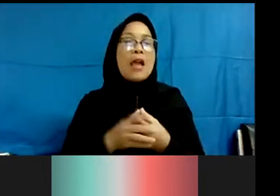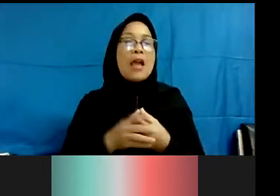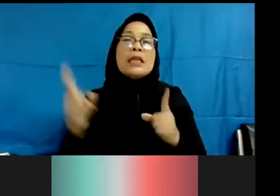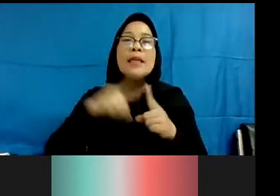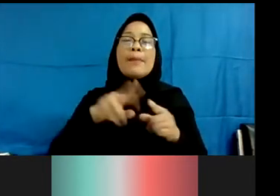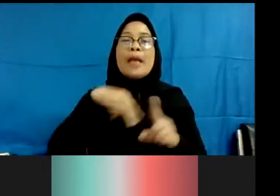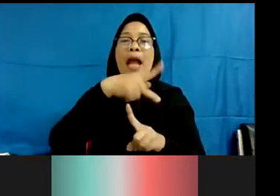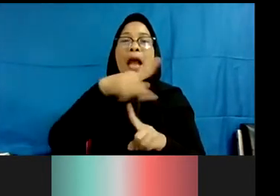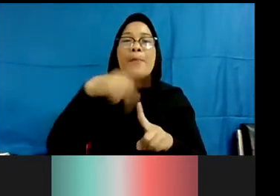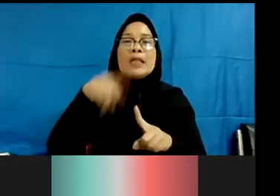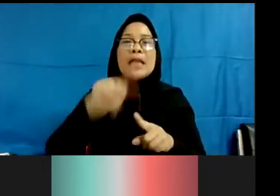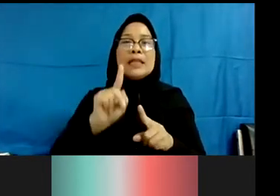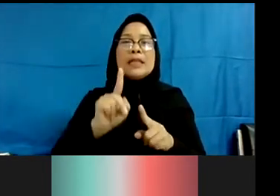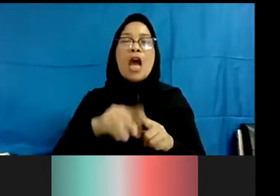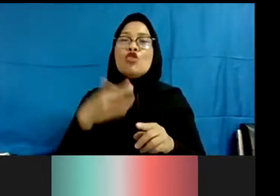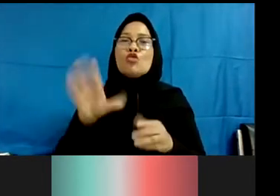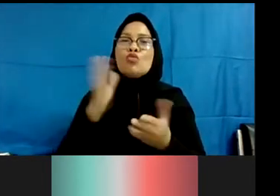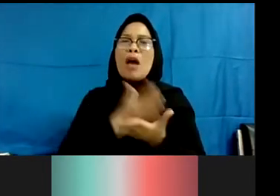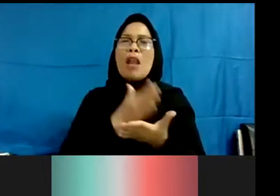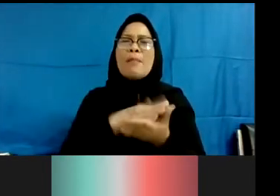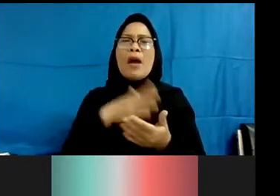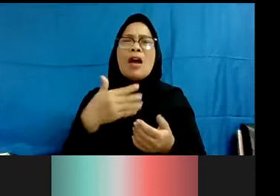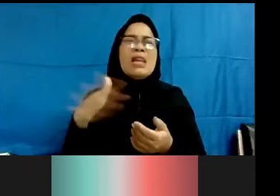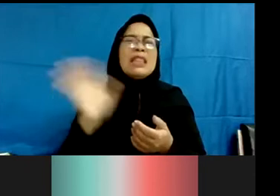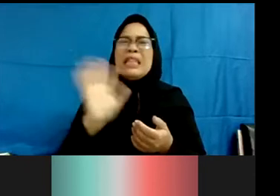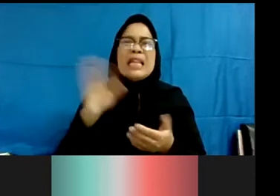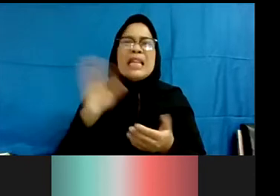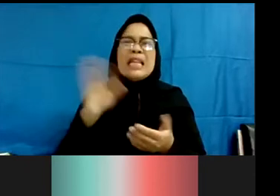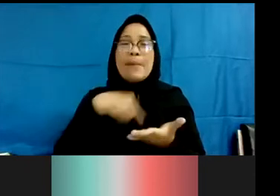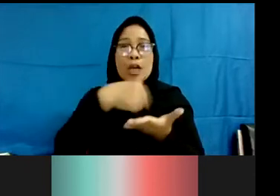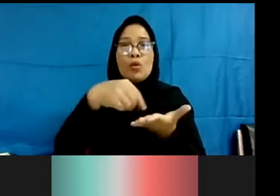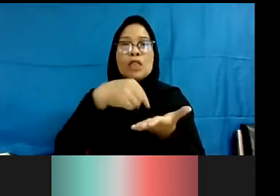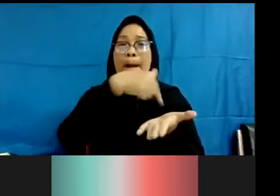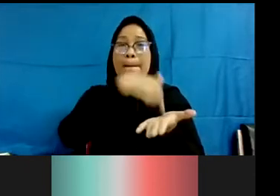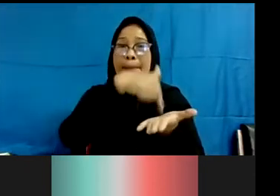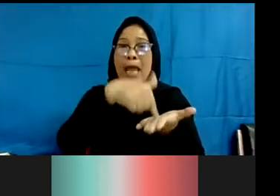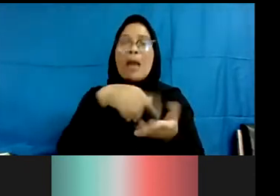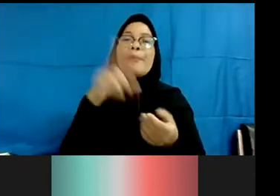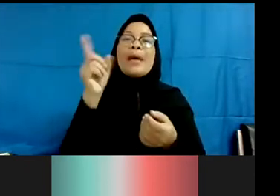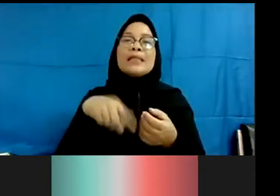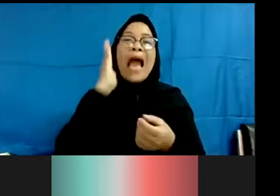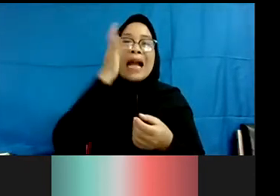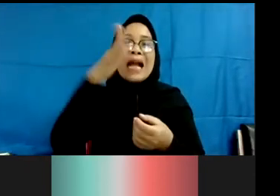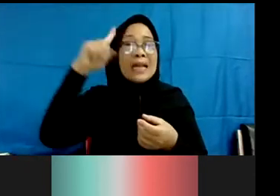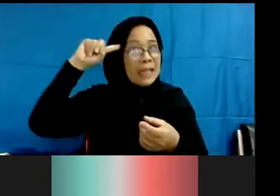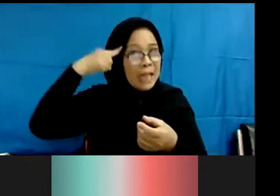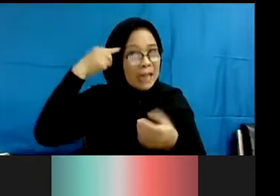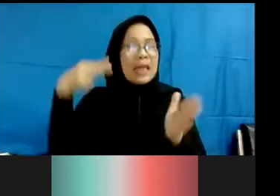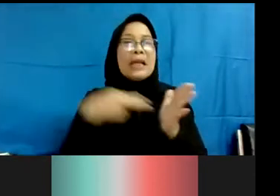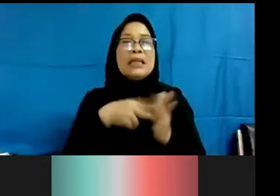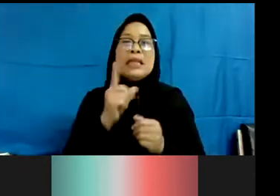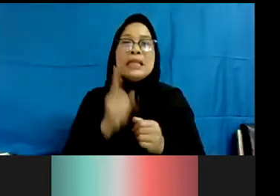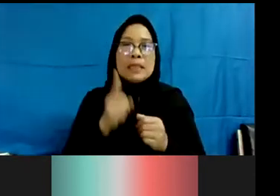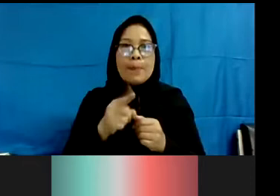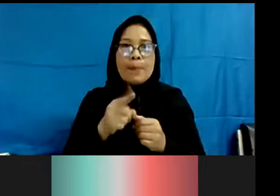meskipun kita itu udah lama banget nggak nulis huruf braille, tapi ketika suruh nulis lagi pasti ingat gitu kan, karena itu ada di kemampuan